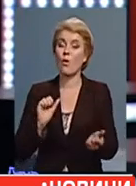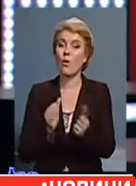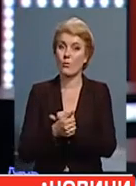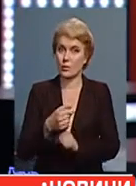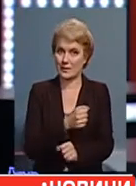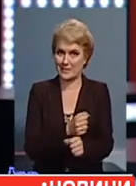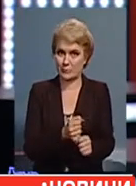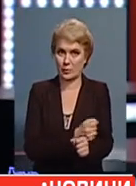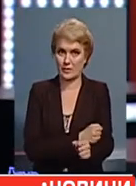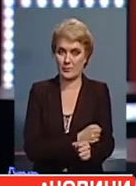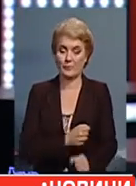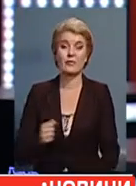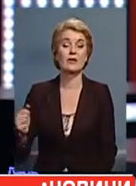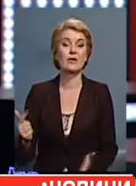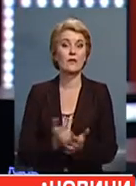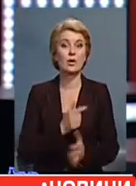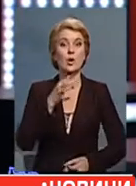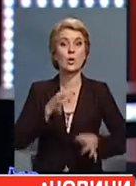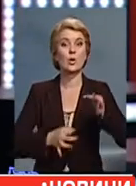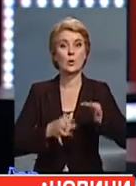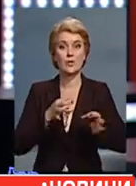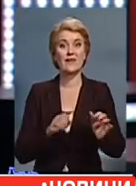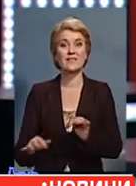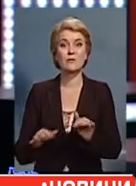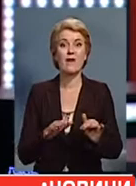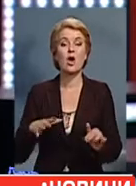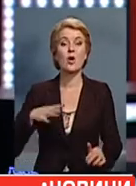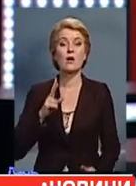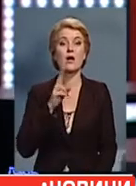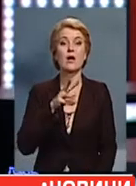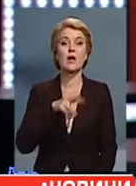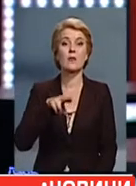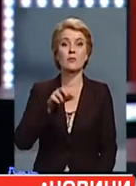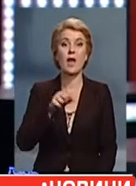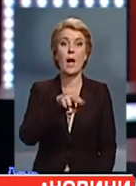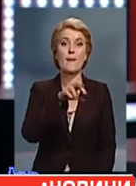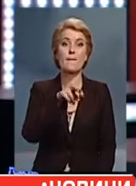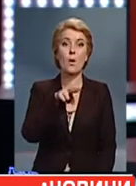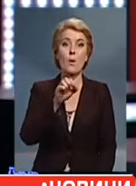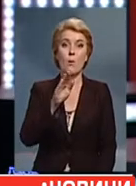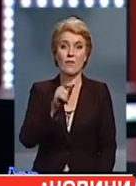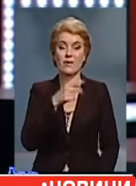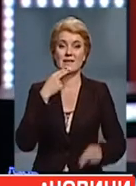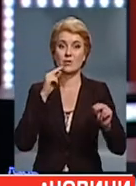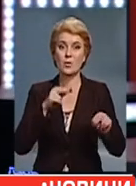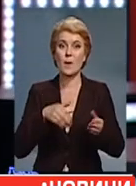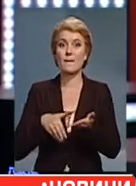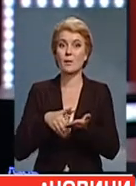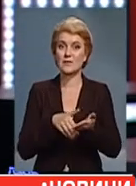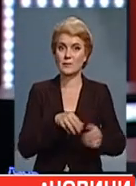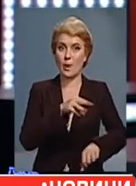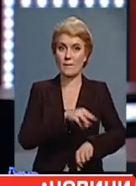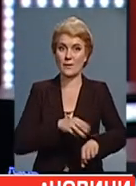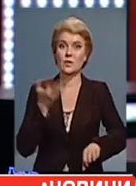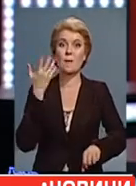У чергове засідання суду у справі колишнього голови КМДА Олександра Попова. Йому закидають посібництво правоохоронцям під час